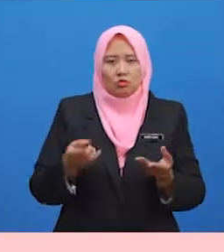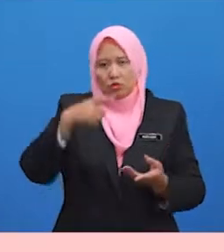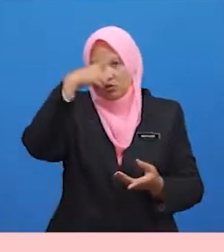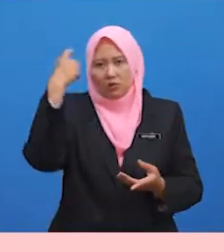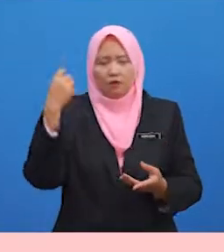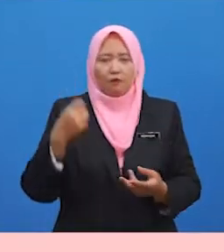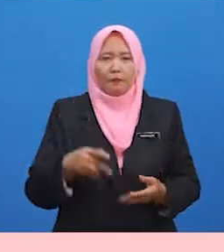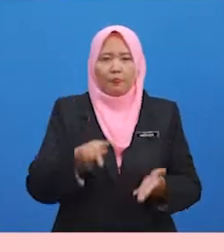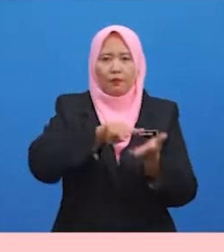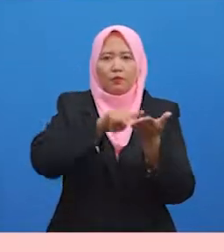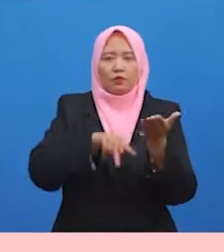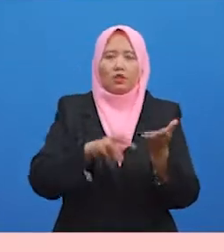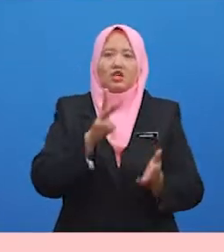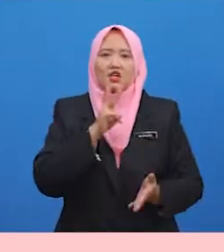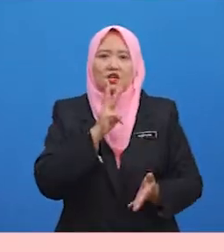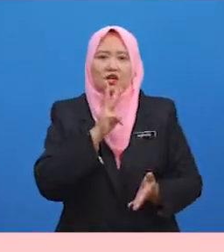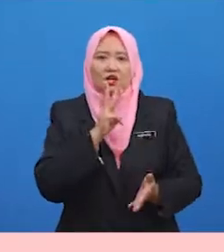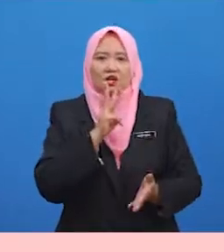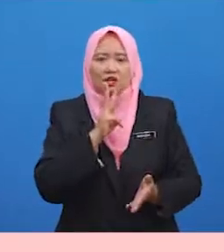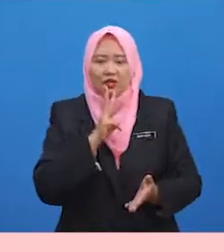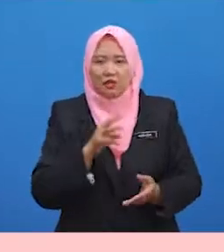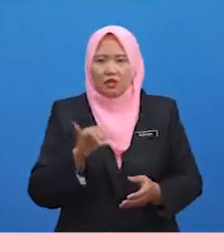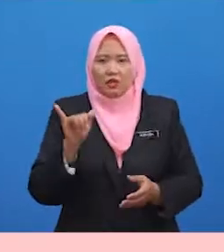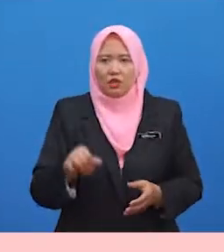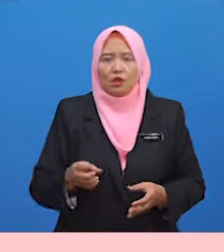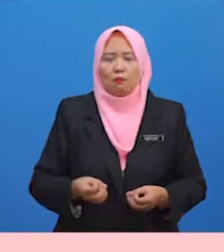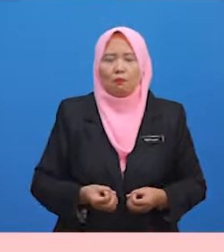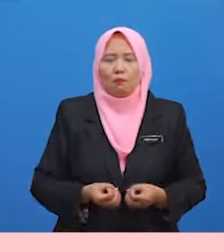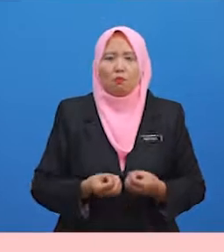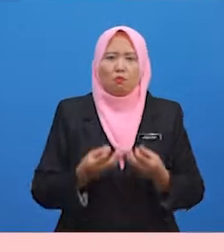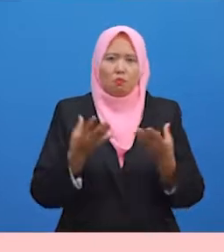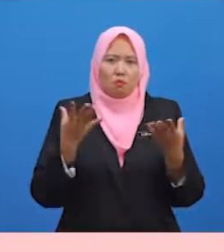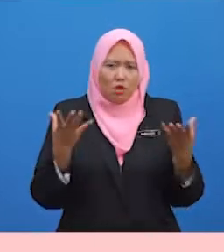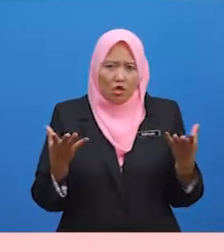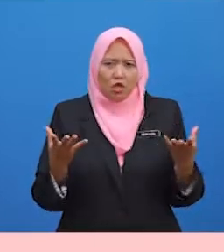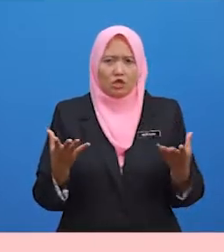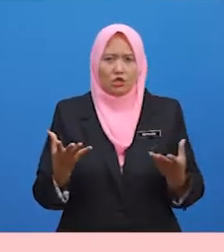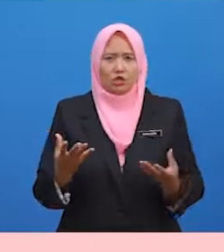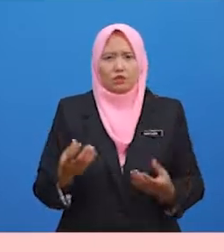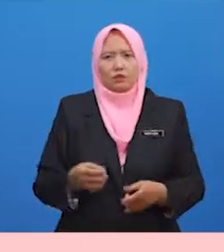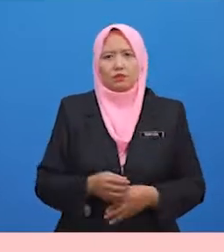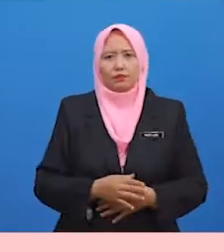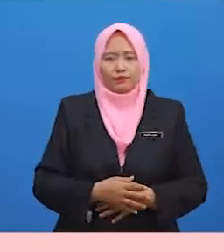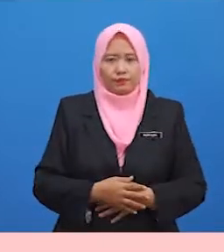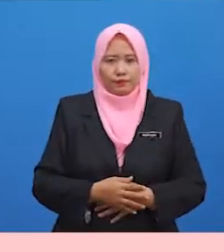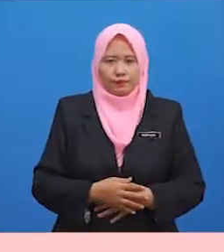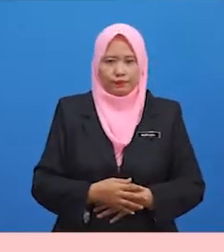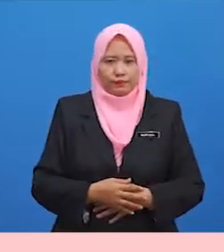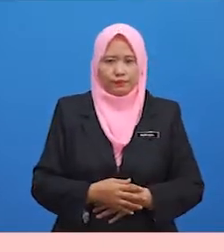galian dalam badan dalam jumlah yang banyak disebabkan oleh dehidrasi akibat daripada cuaca